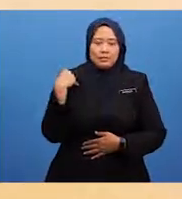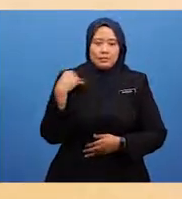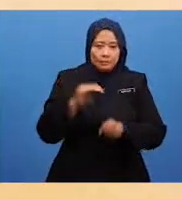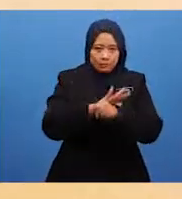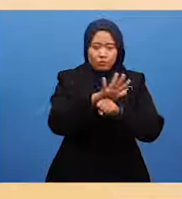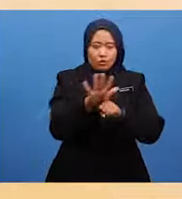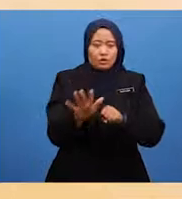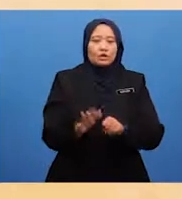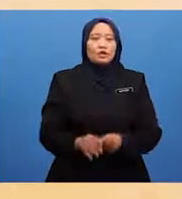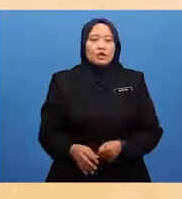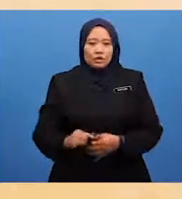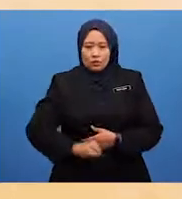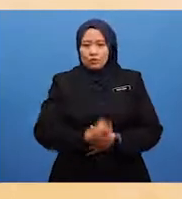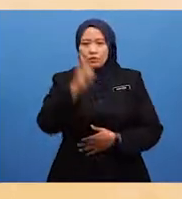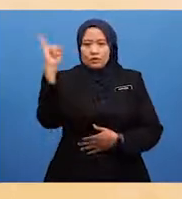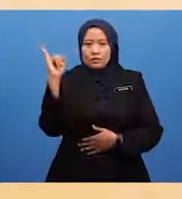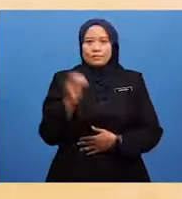rotan.